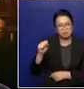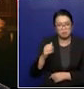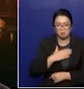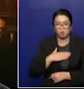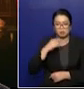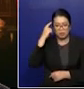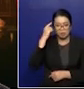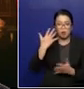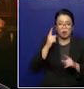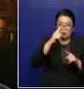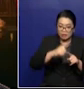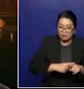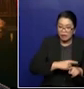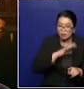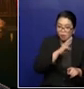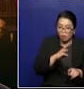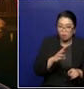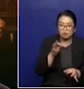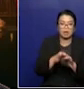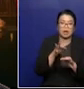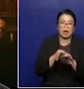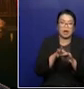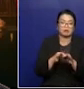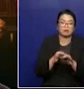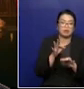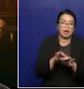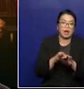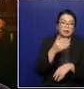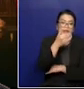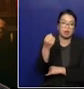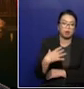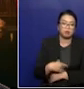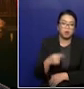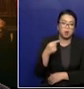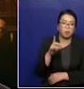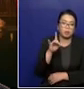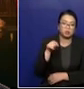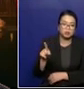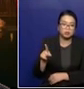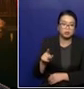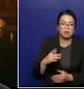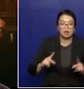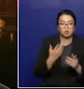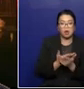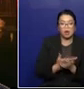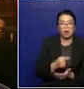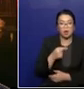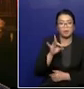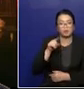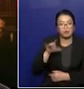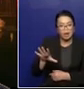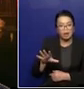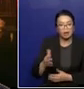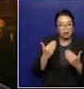ากฏว่าเดือนมิถุนาธนาคารแห่งประเทศไทยบอกมาลบ 8.1 ครับกรกฎาคมกระทรวงการคลังบอกมาลบ 8.5 ครับสิงหาสภา